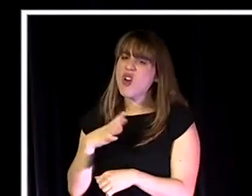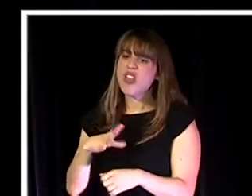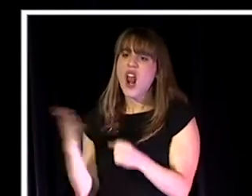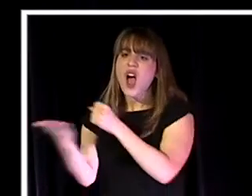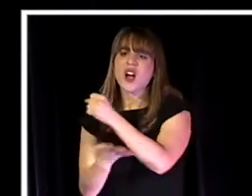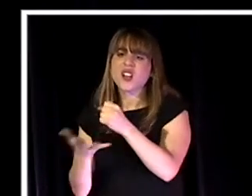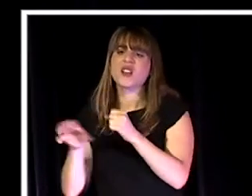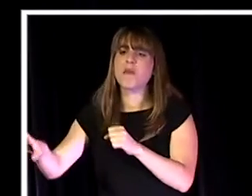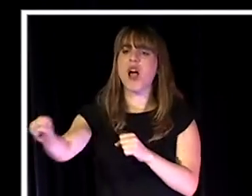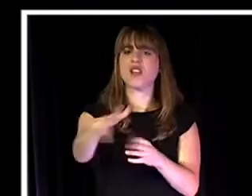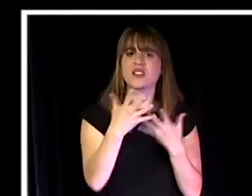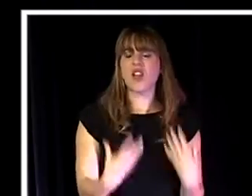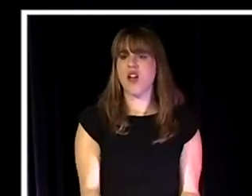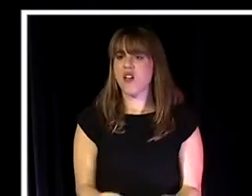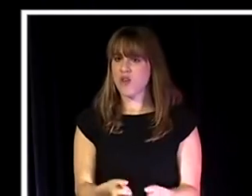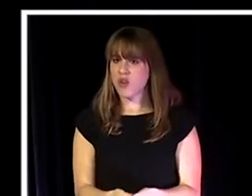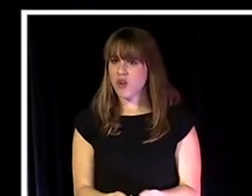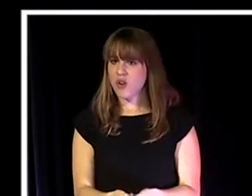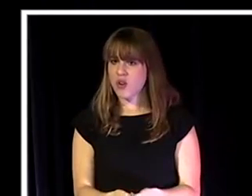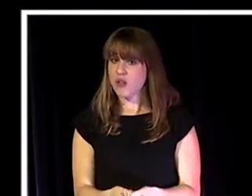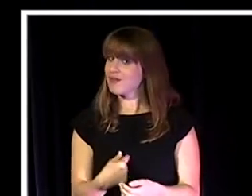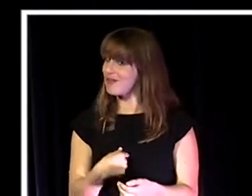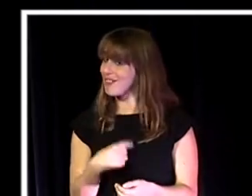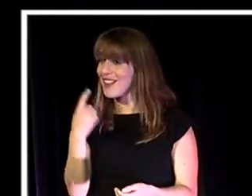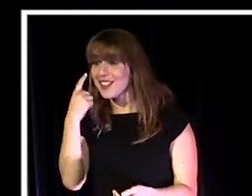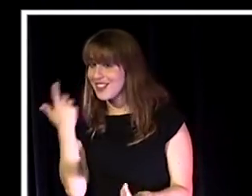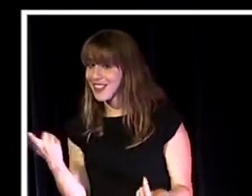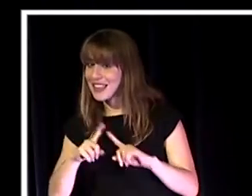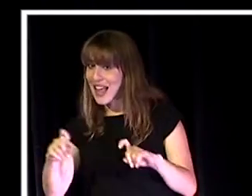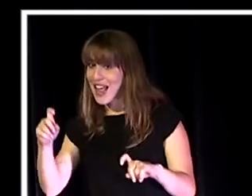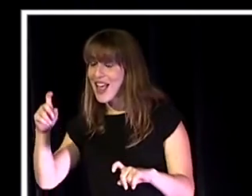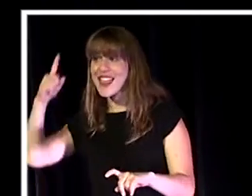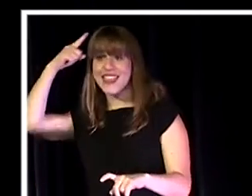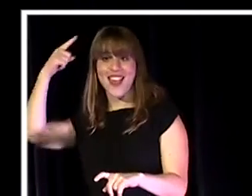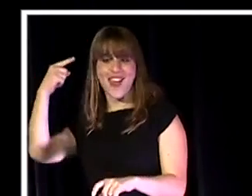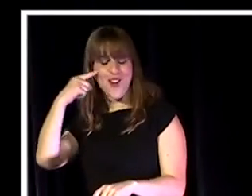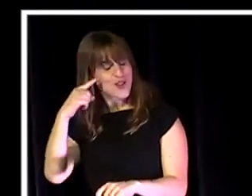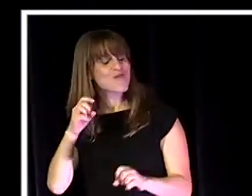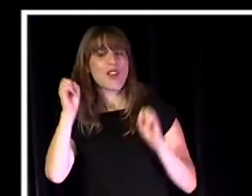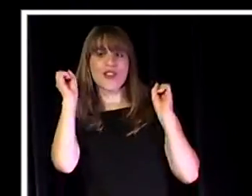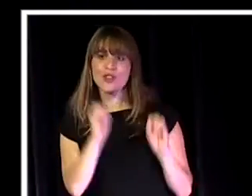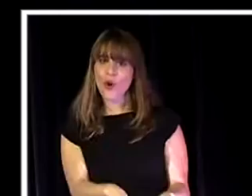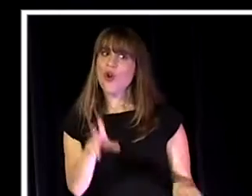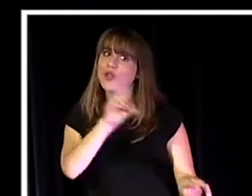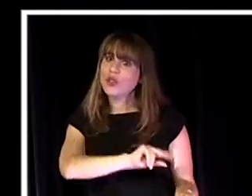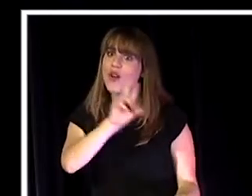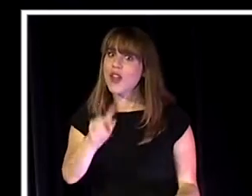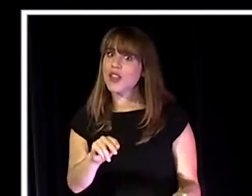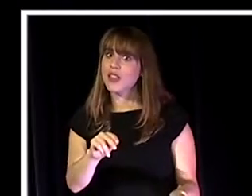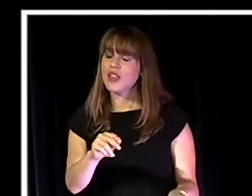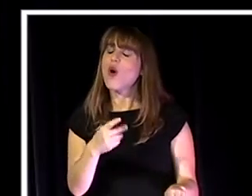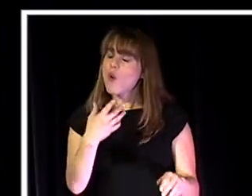Προύχοντας θα ήθελα να είμαι». Και μαντέψτε, ο Θεός του ξανά κάνε το χατήρι και τον έκανε